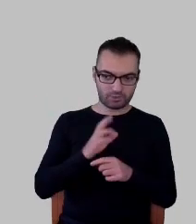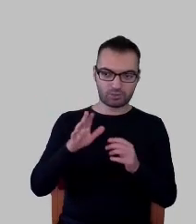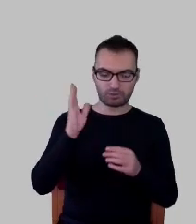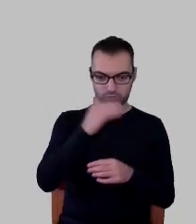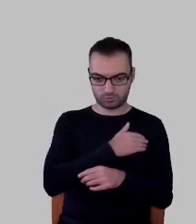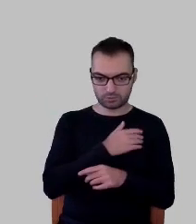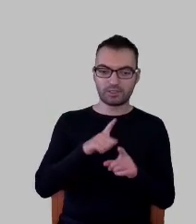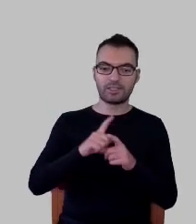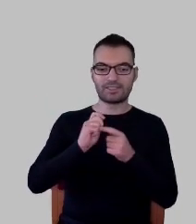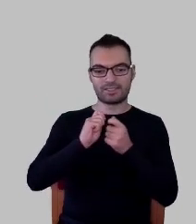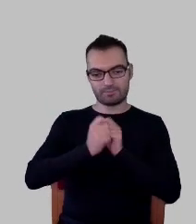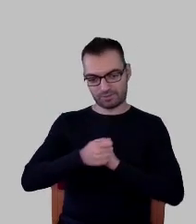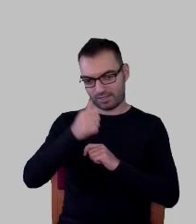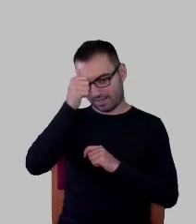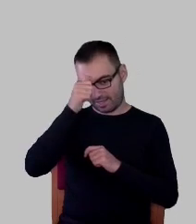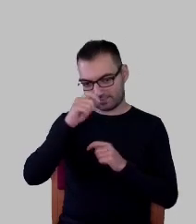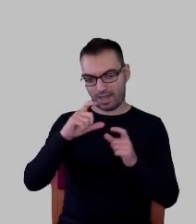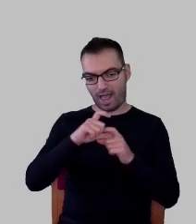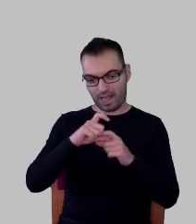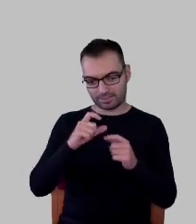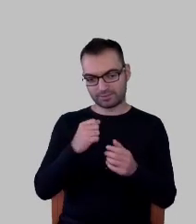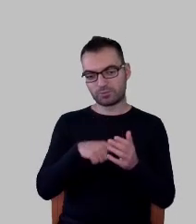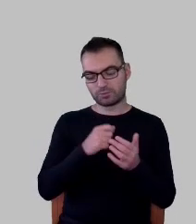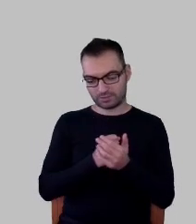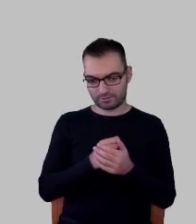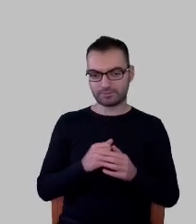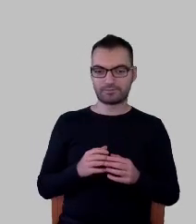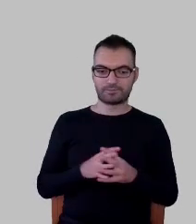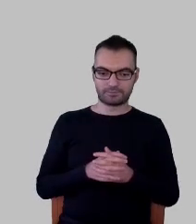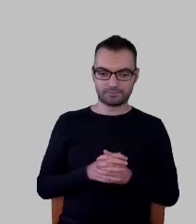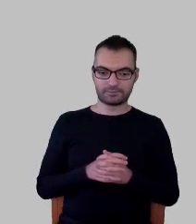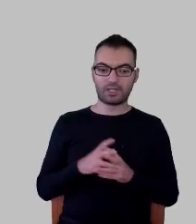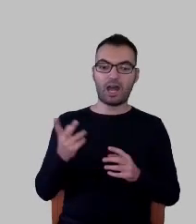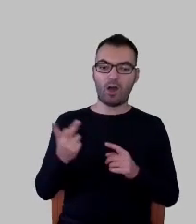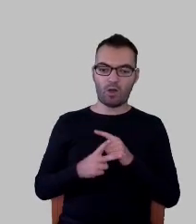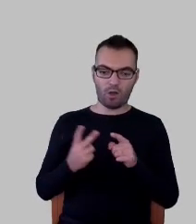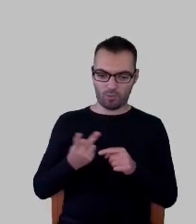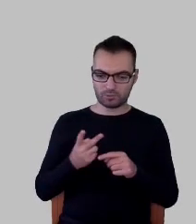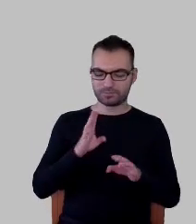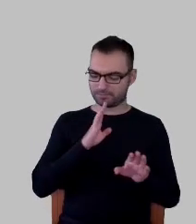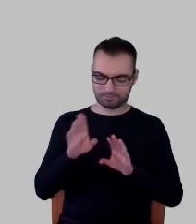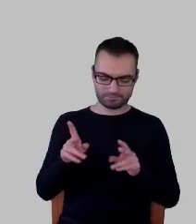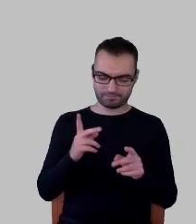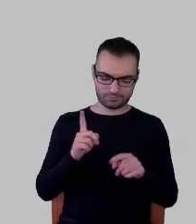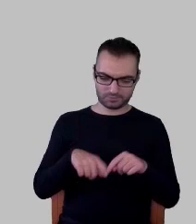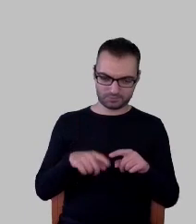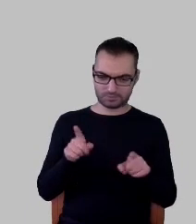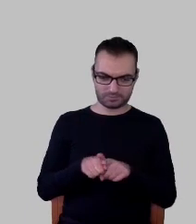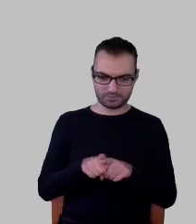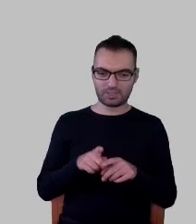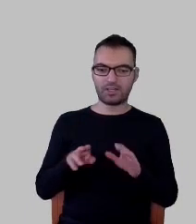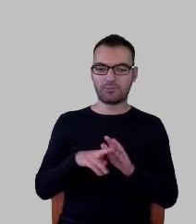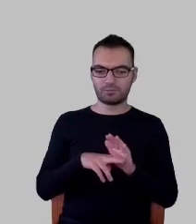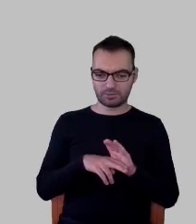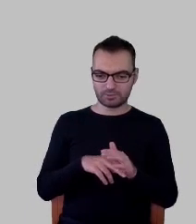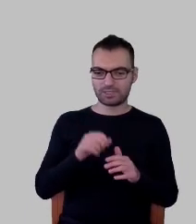inna nazwa tych aktów prawnych, przy czym rozwiązania w obu przypadkach są analogiczne. Te przepisy wydane na